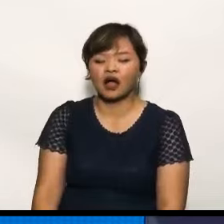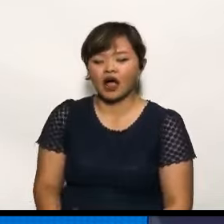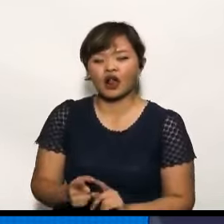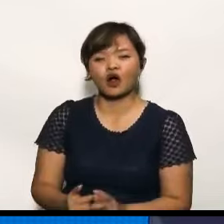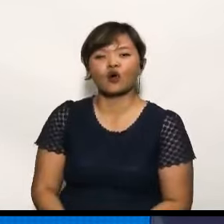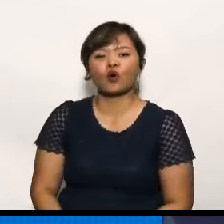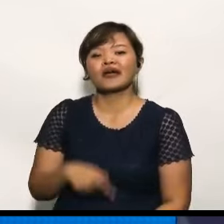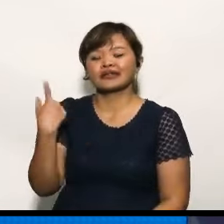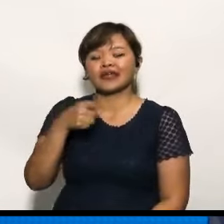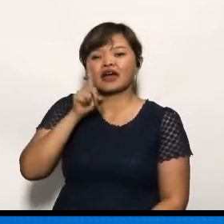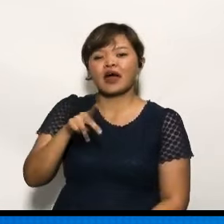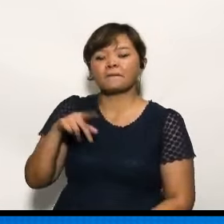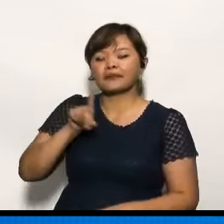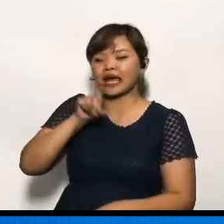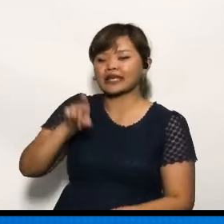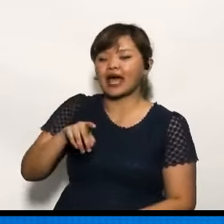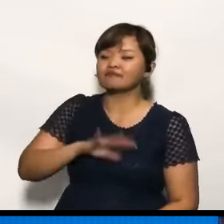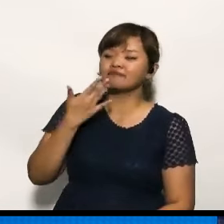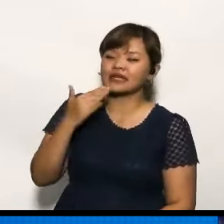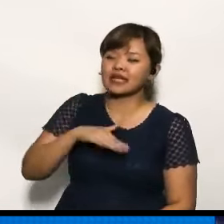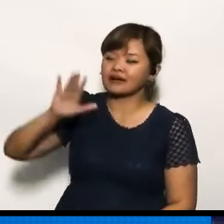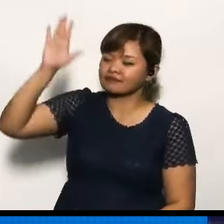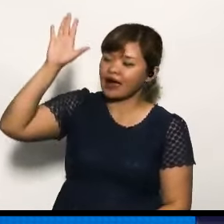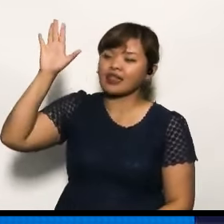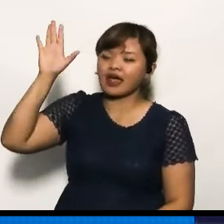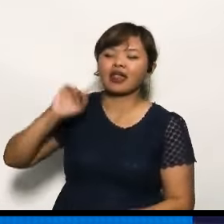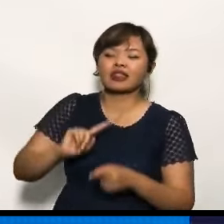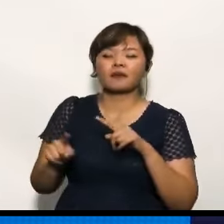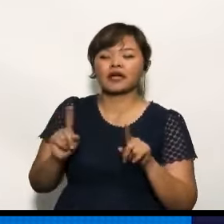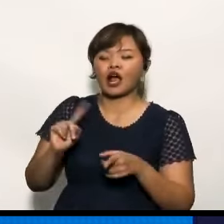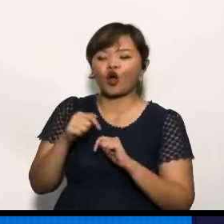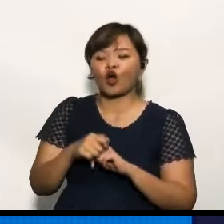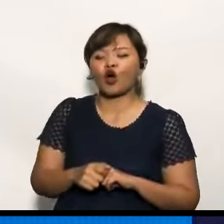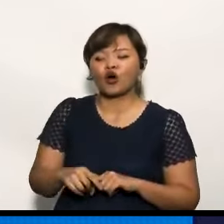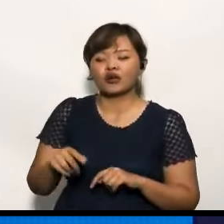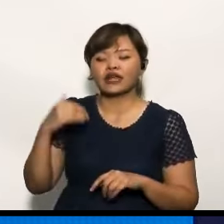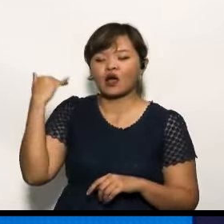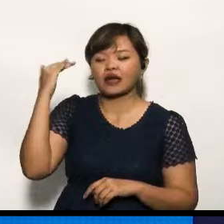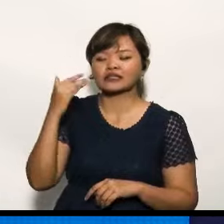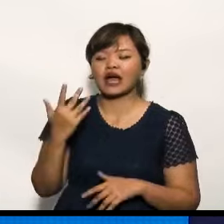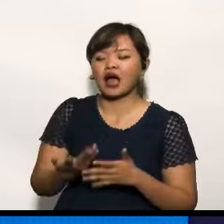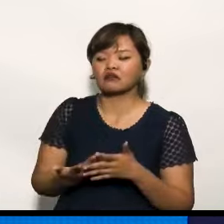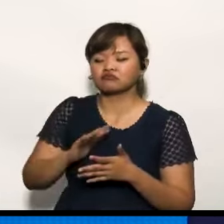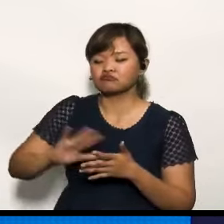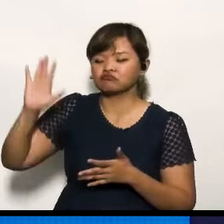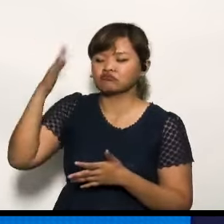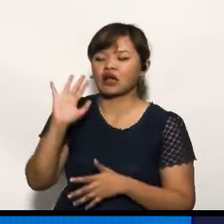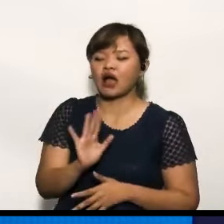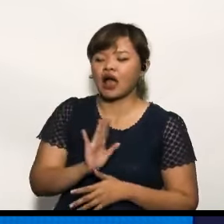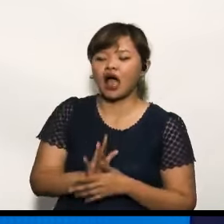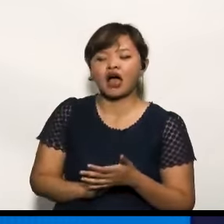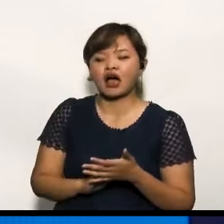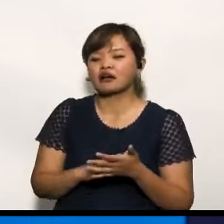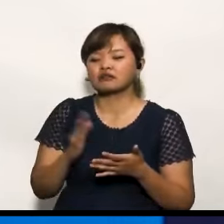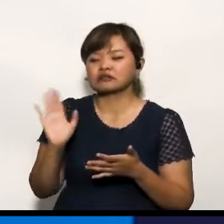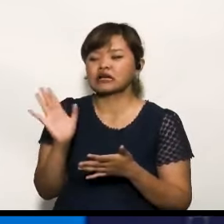Pada saat kita punya pertanyaan, kalau misalnya anak kecil gimana angkat tangannya? Kalau udah dewasa angkat tangan gak ada yang ngeladenin. Cara